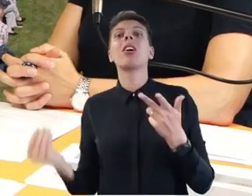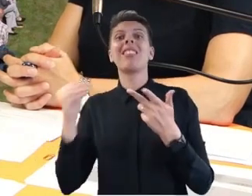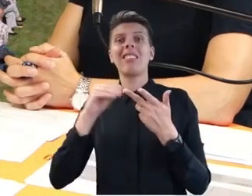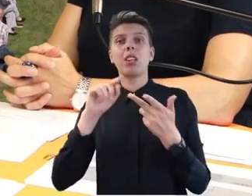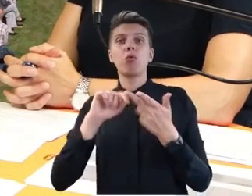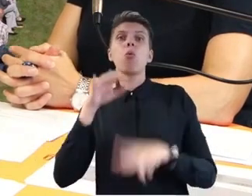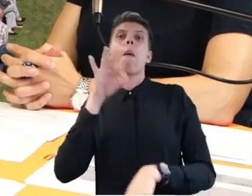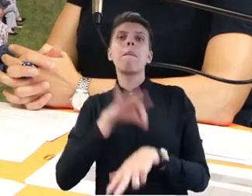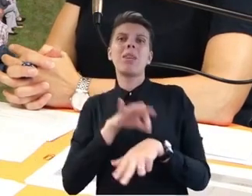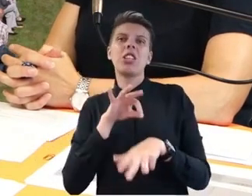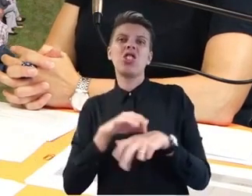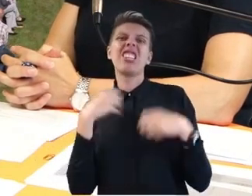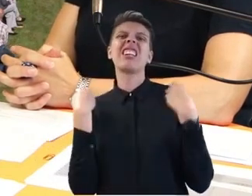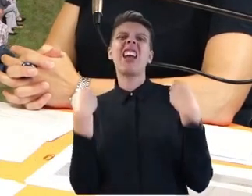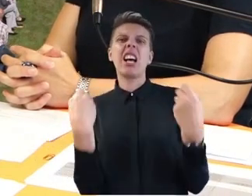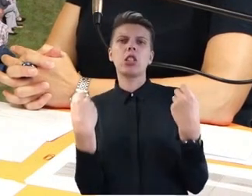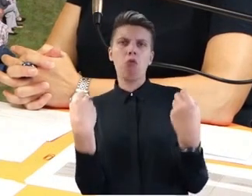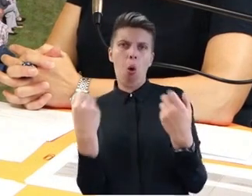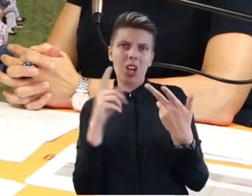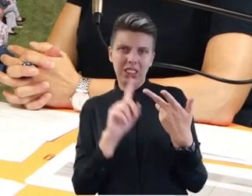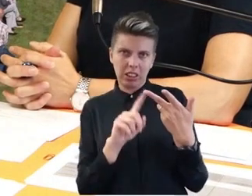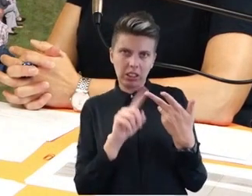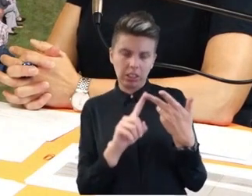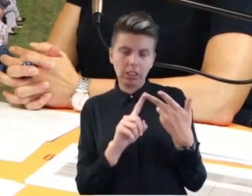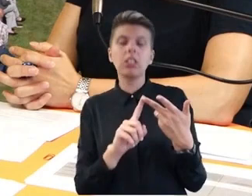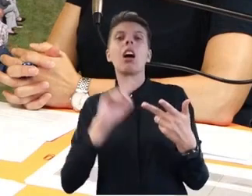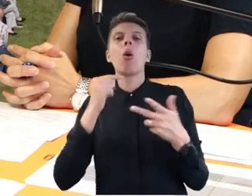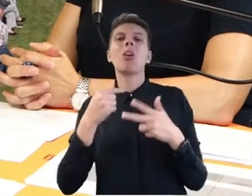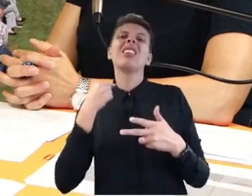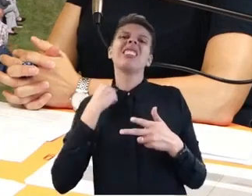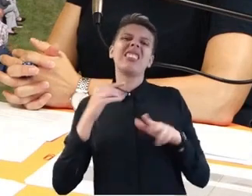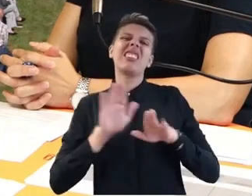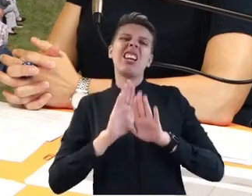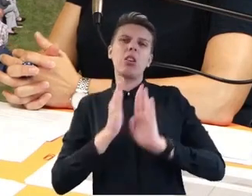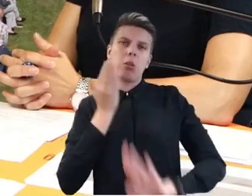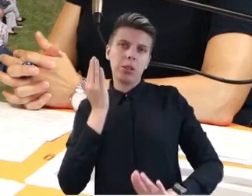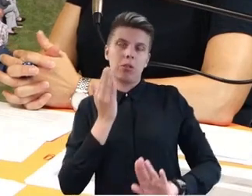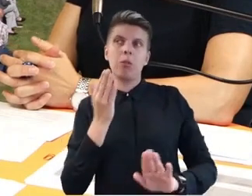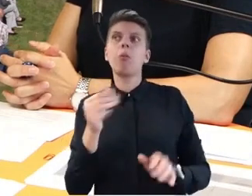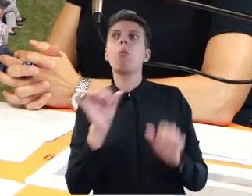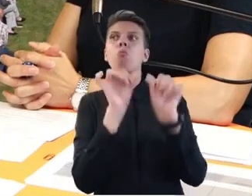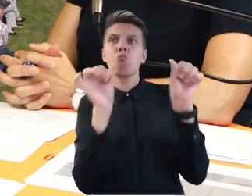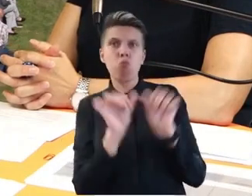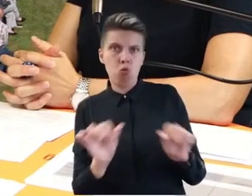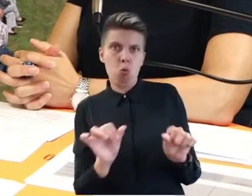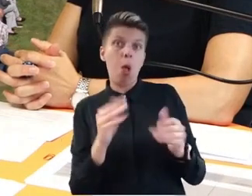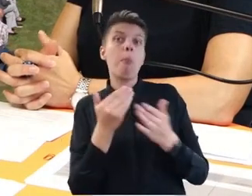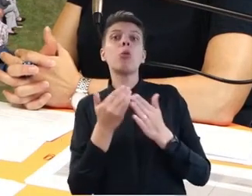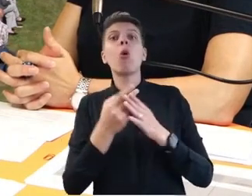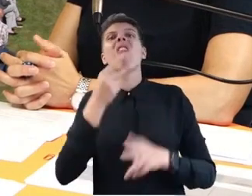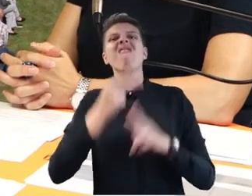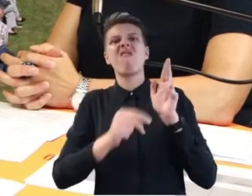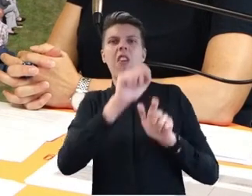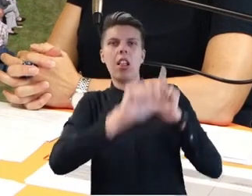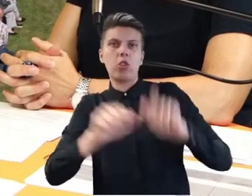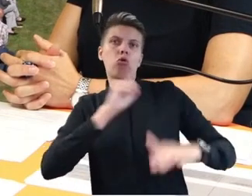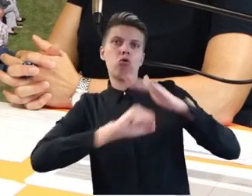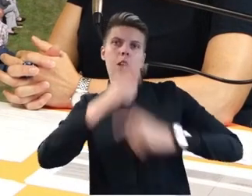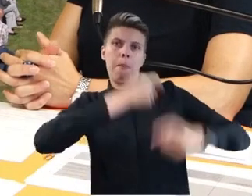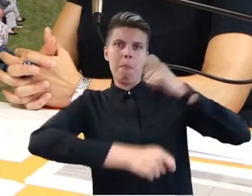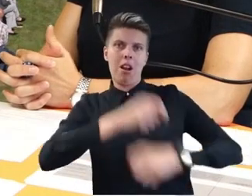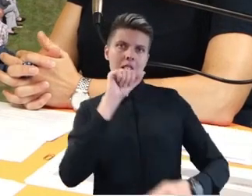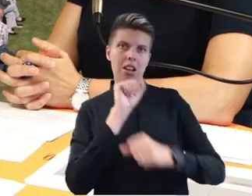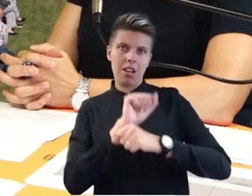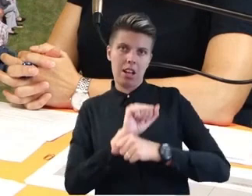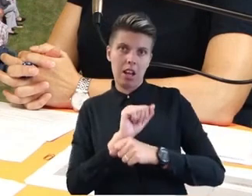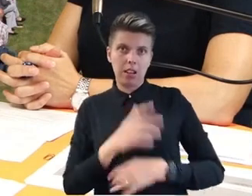noch hören werden ein dekontaminationsplatz modul dekontamination verletzter und als